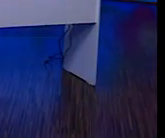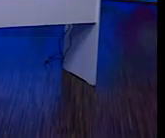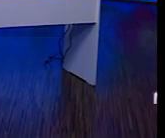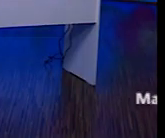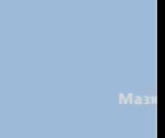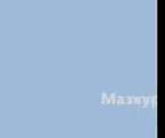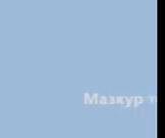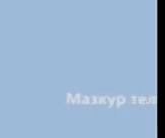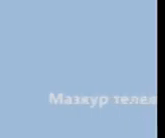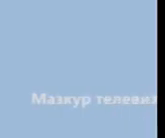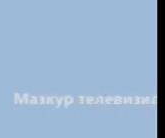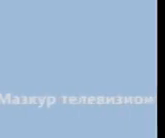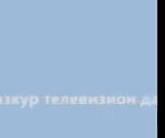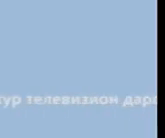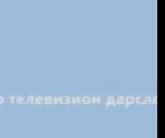mustahkamlab olsak.